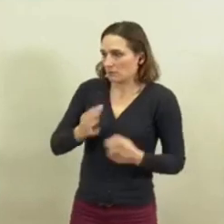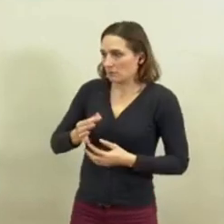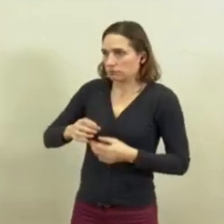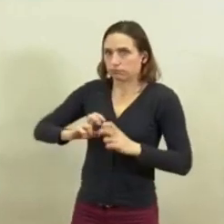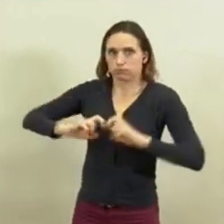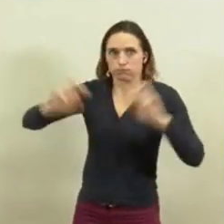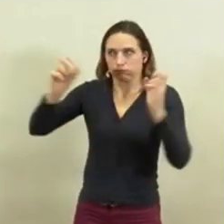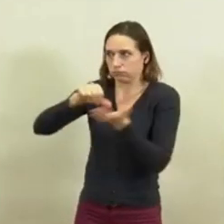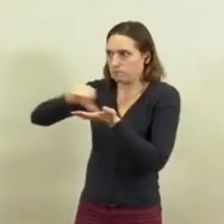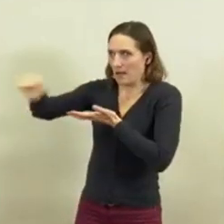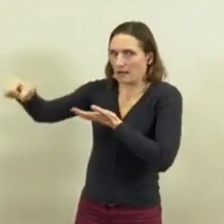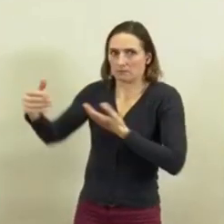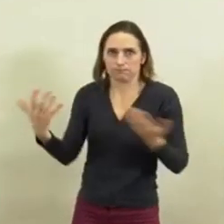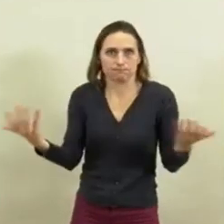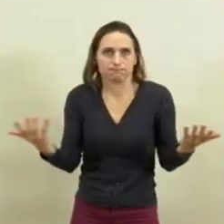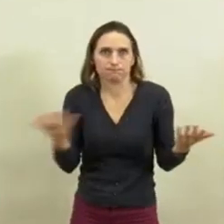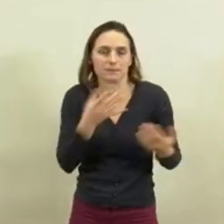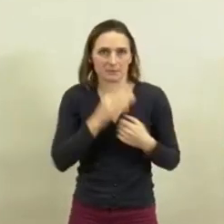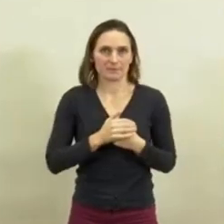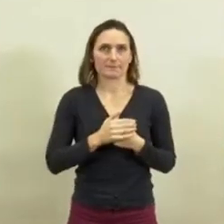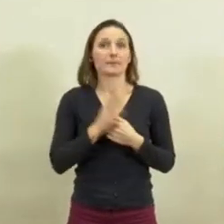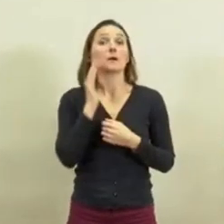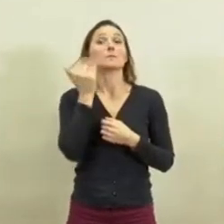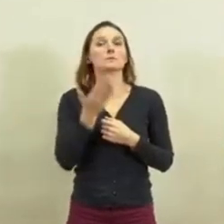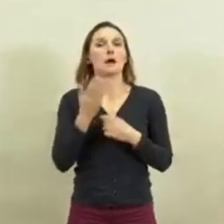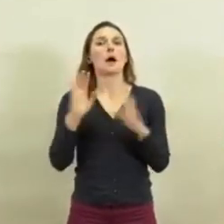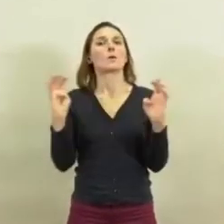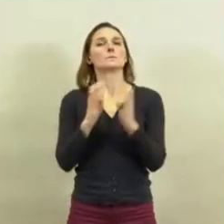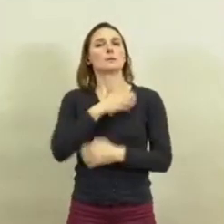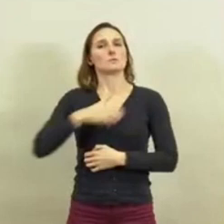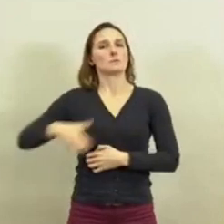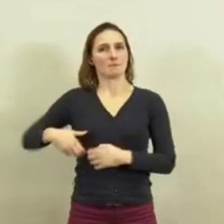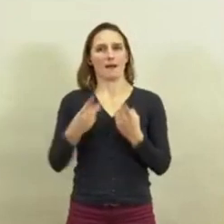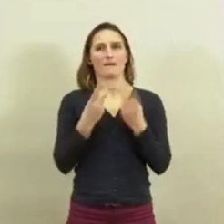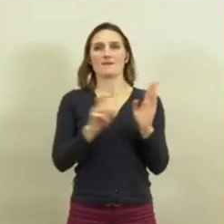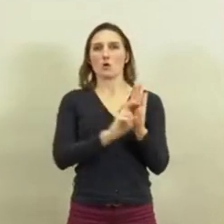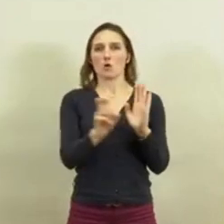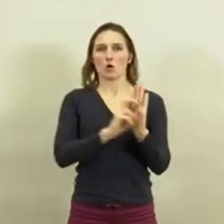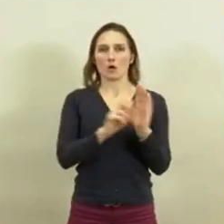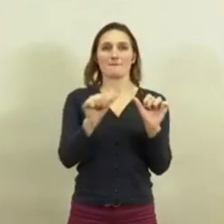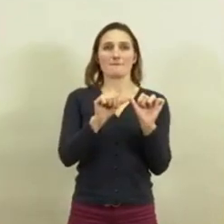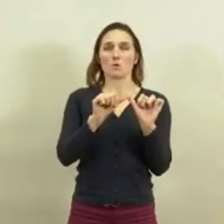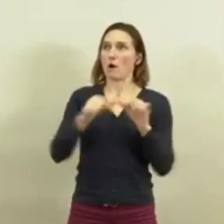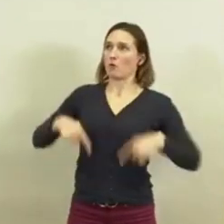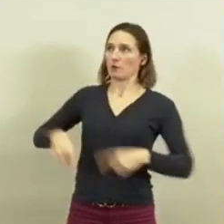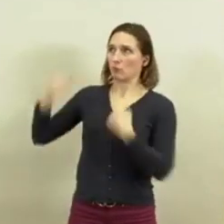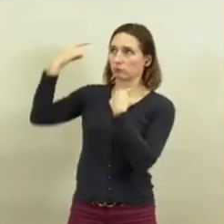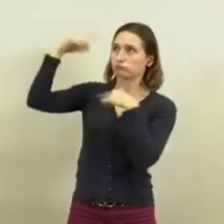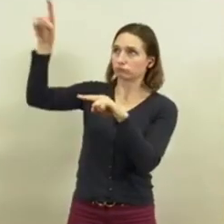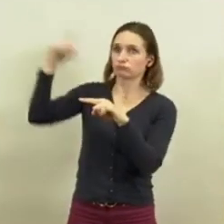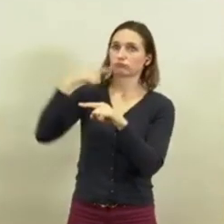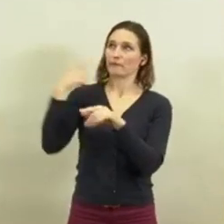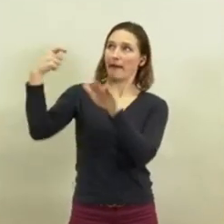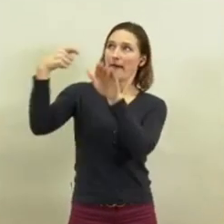hausse. En conséquence, le conseil municipal de la ville de Grenoble demande au gouvernement la mise en place de mesures d'aide pour